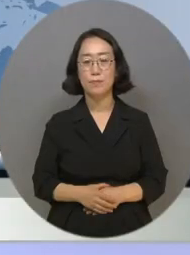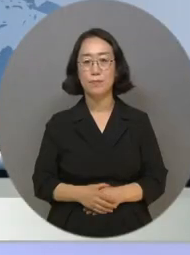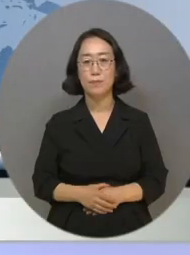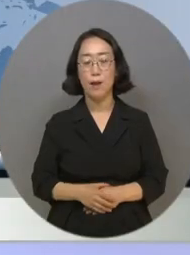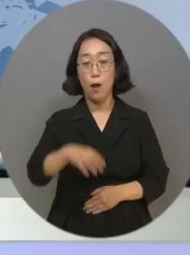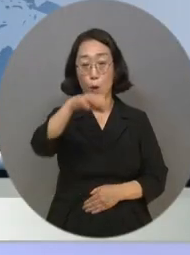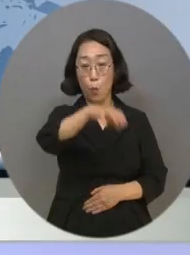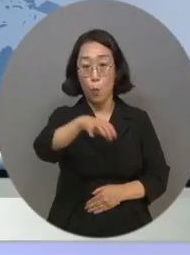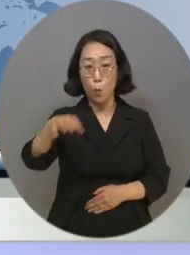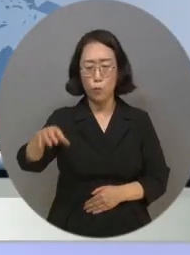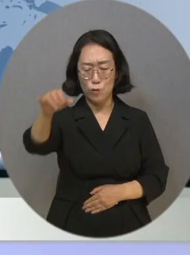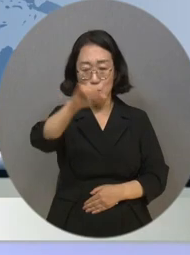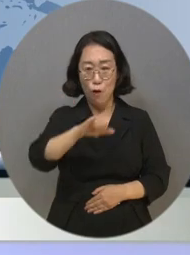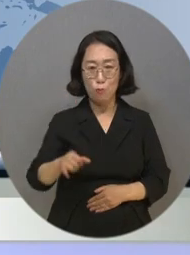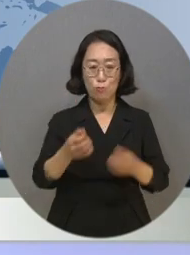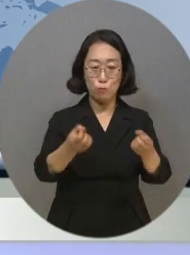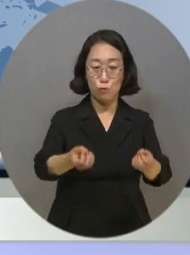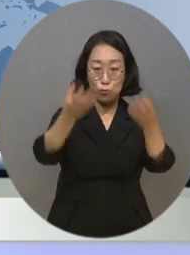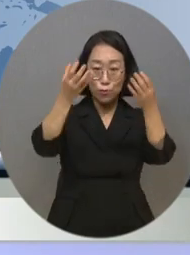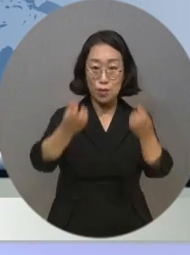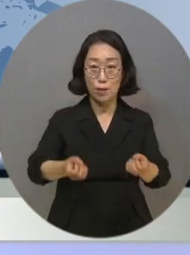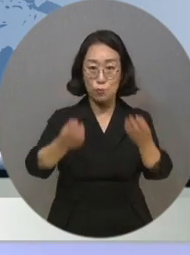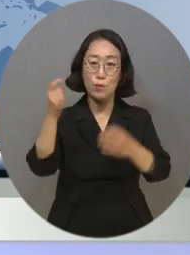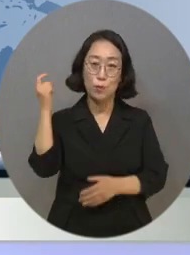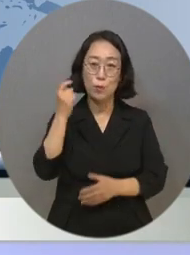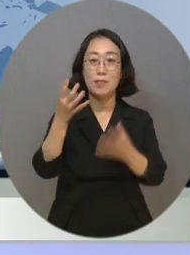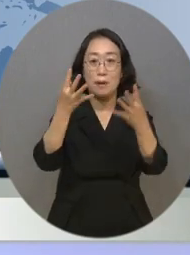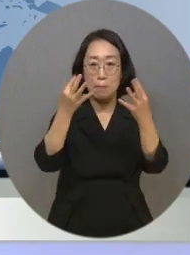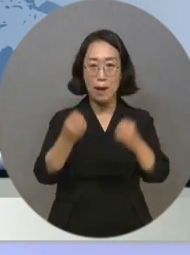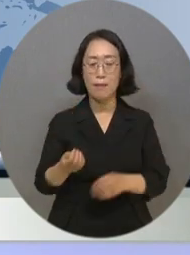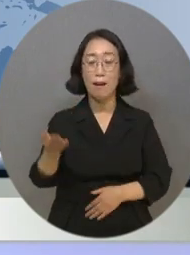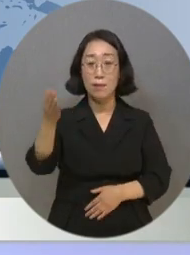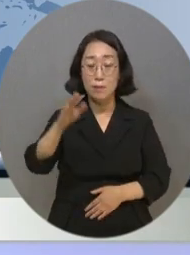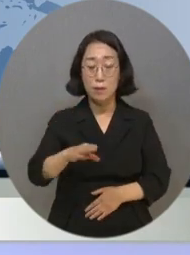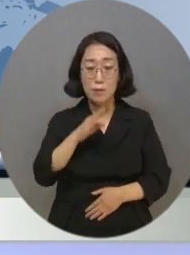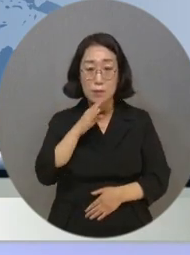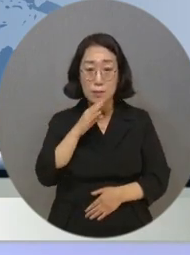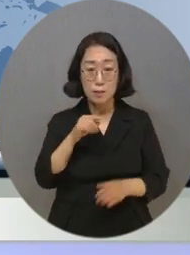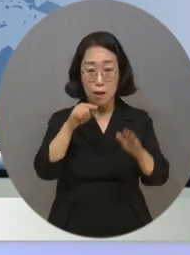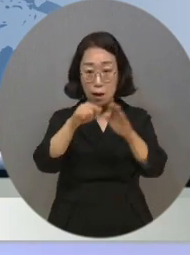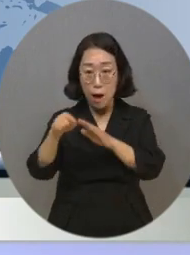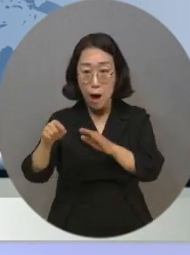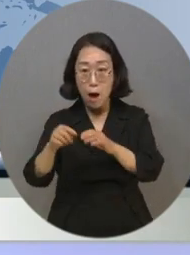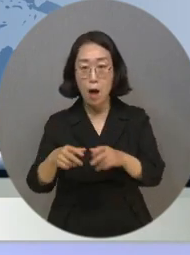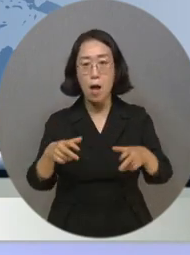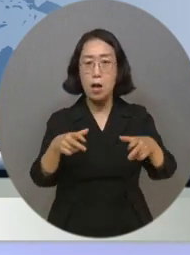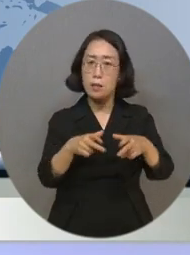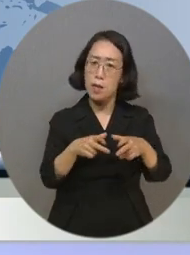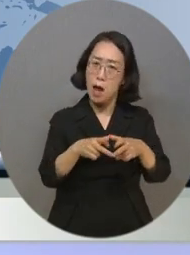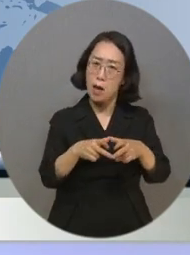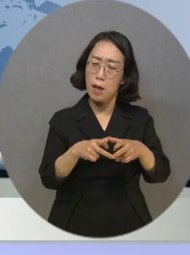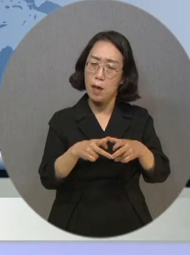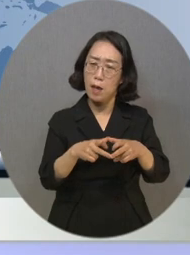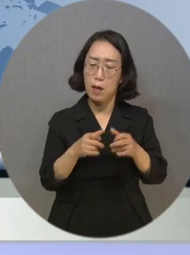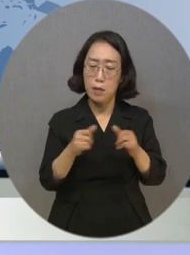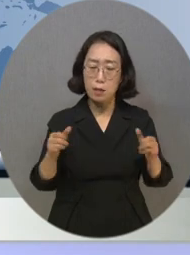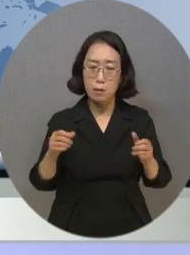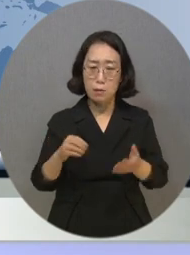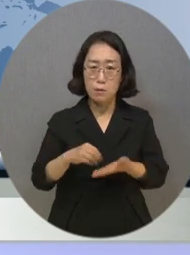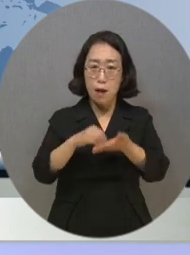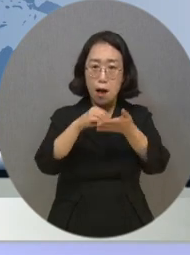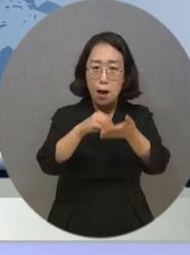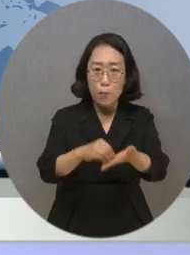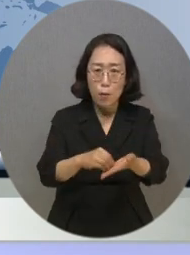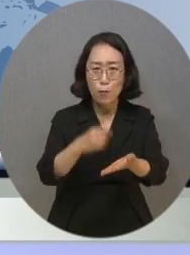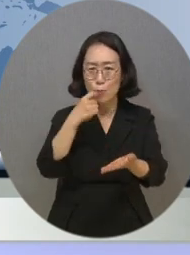전국 방방곡곡 축제 소식 가득한 요즘입니다. 그런데 현장에 가보면 장애 유무와 관계없이 모두가